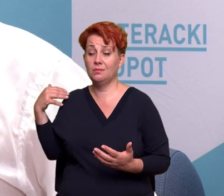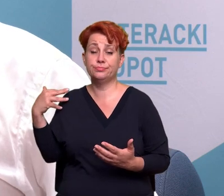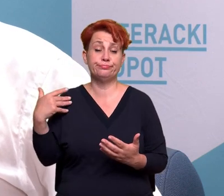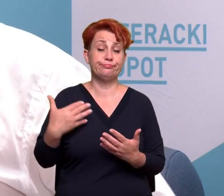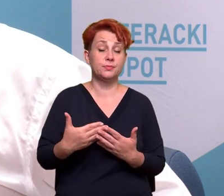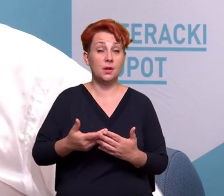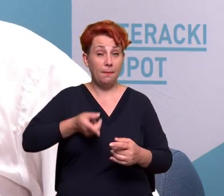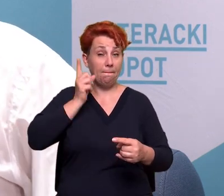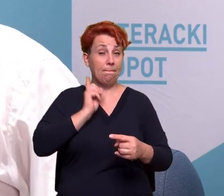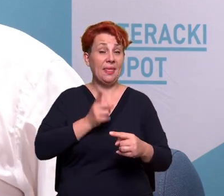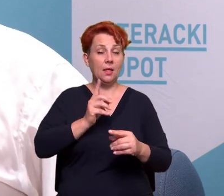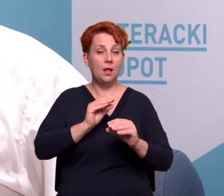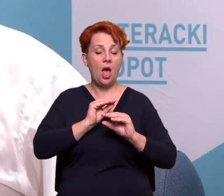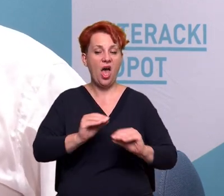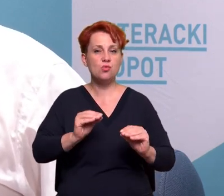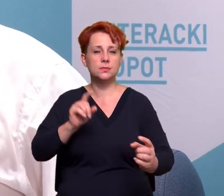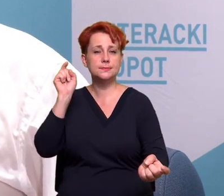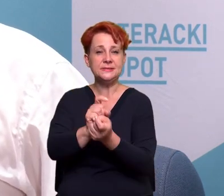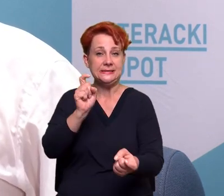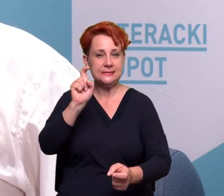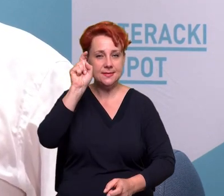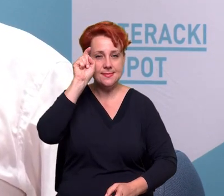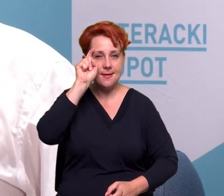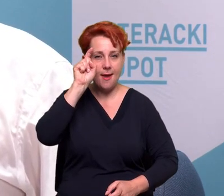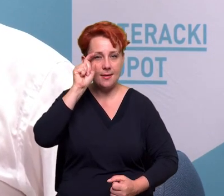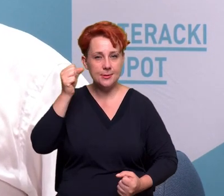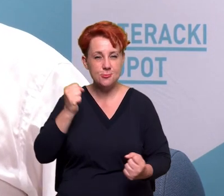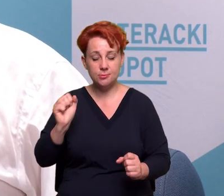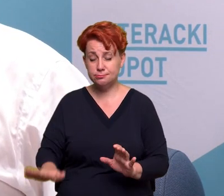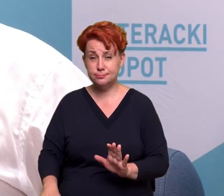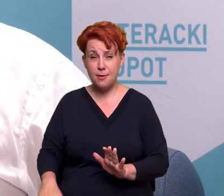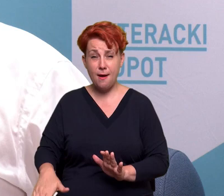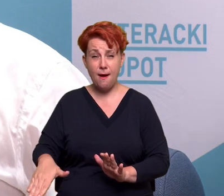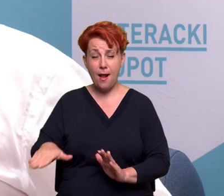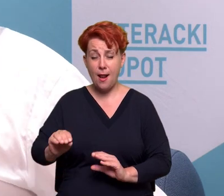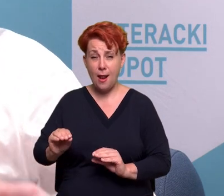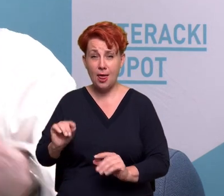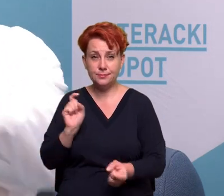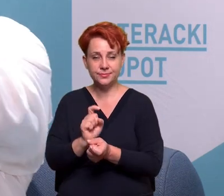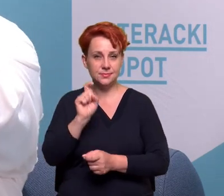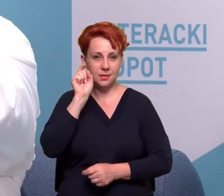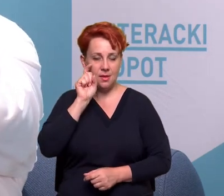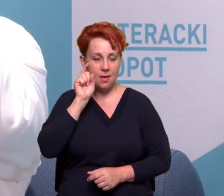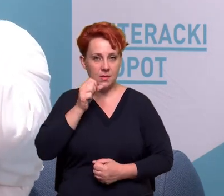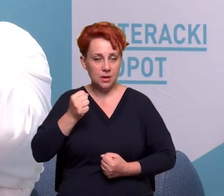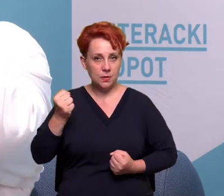radykalną edukację antyniemiecką od dziecka. No więc